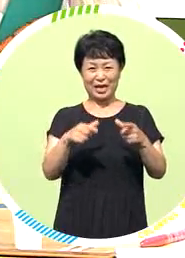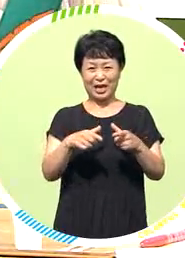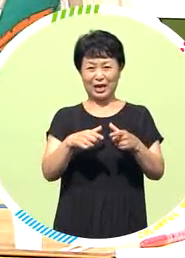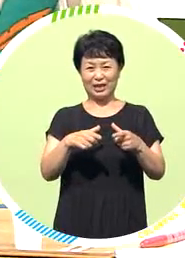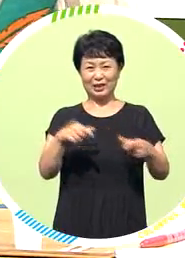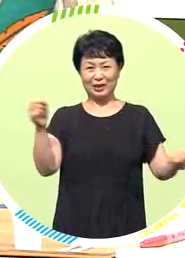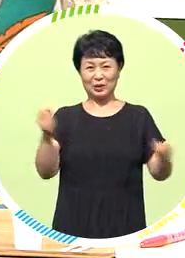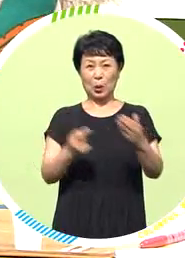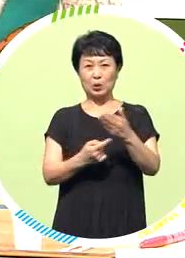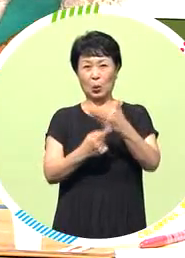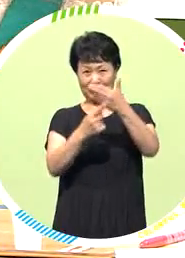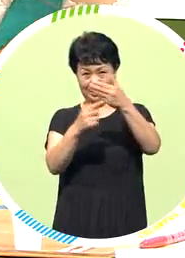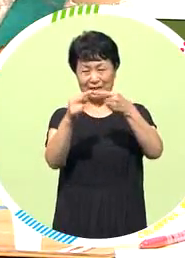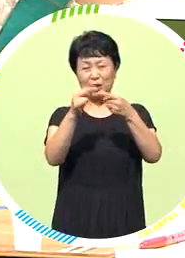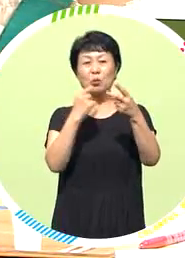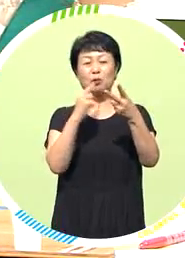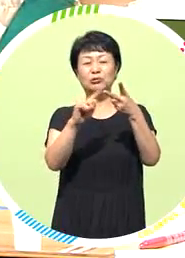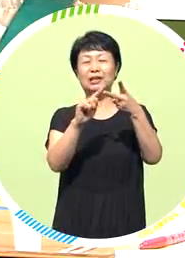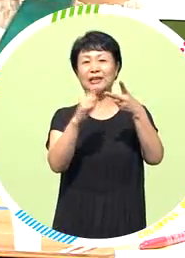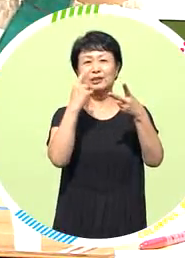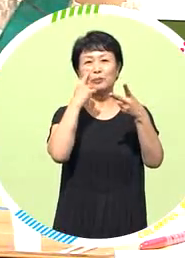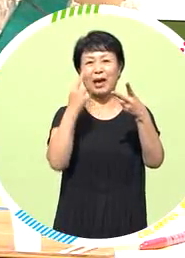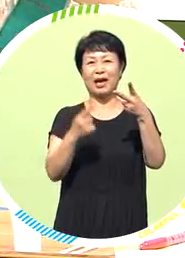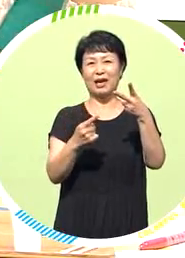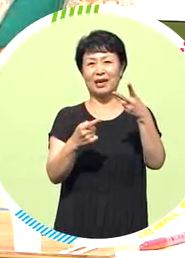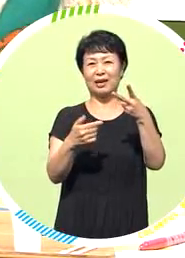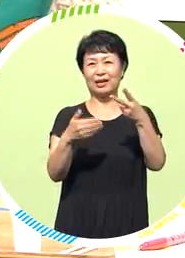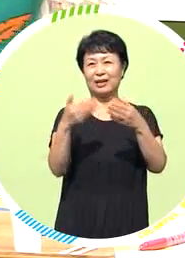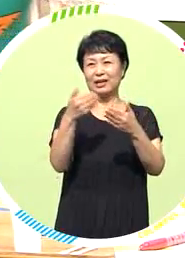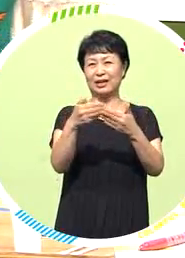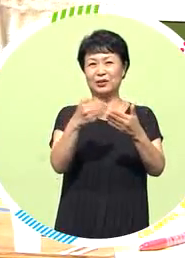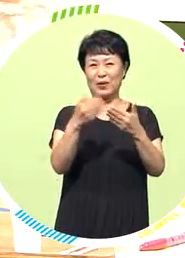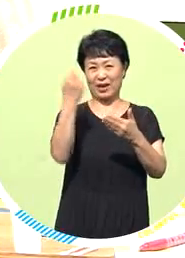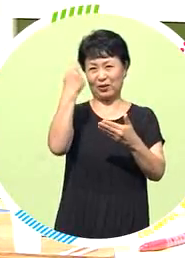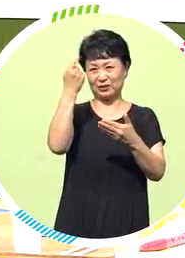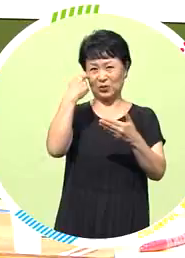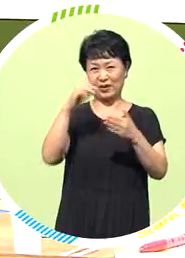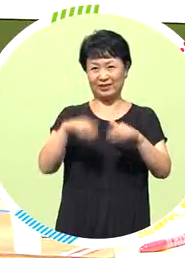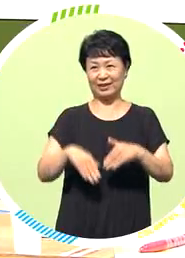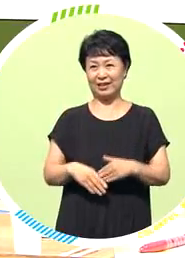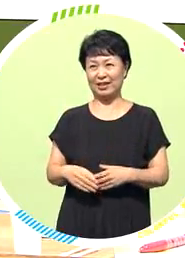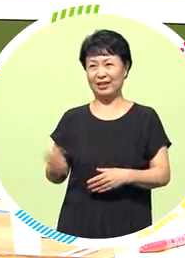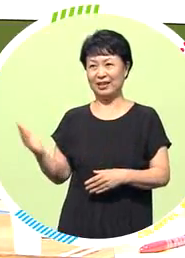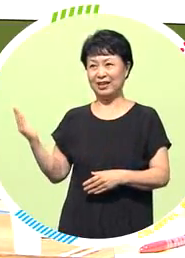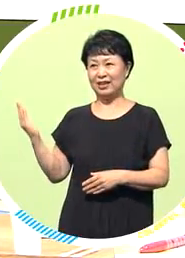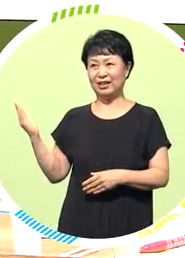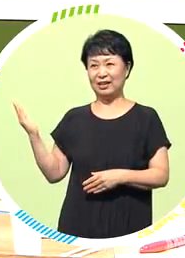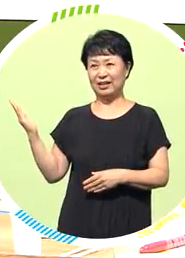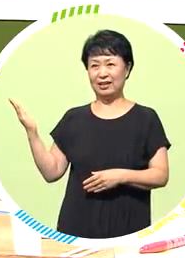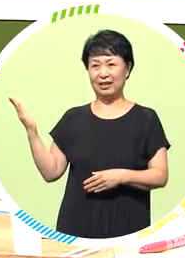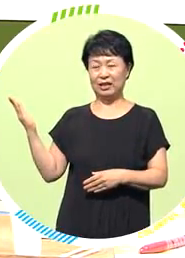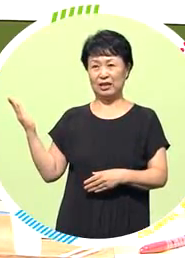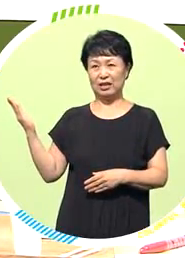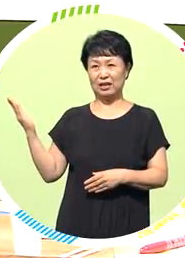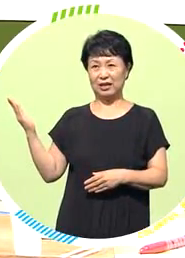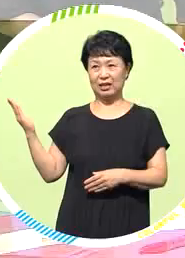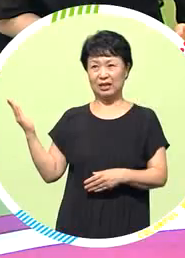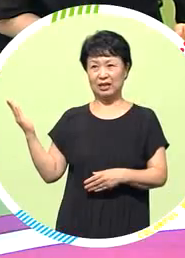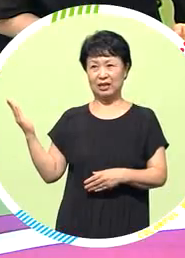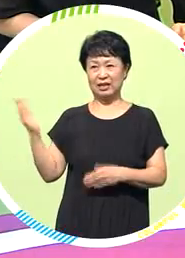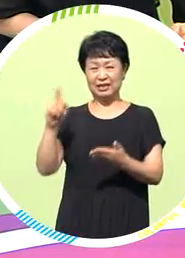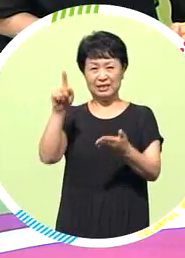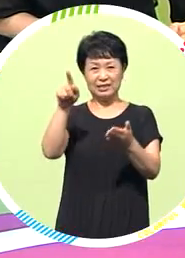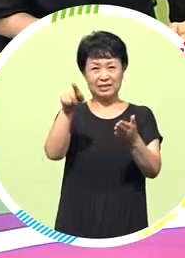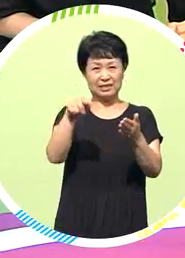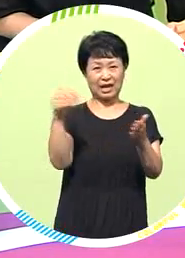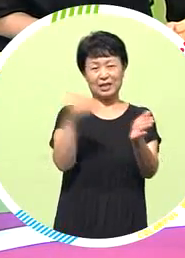と 受け入れたい先 生。すみません。あ、お顔に、どうなってるのこれ。 全然わかんないんだけど。 それでは仕上げのラ